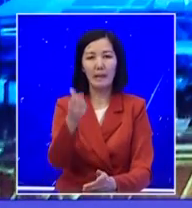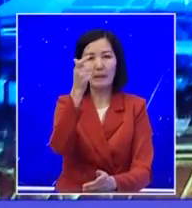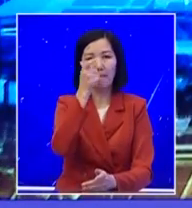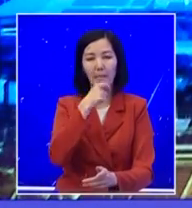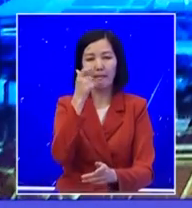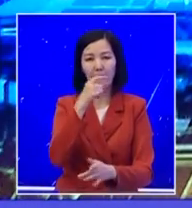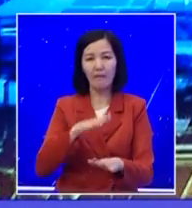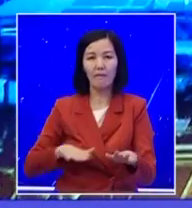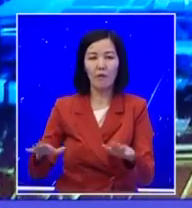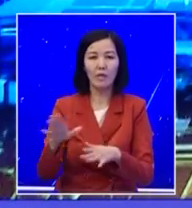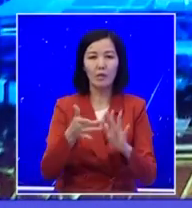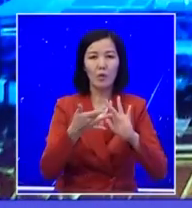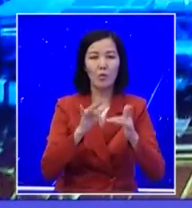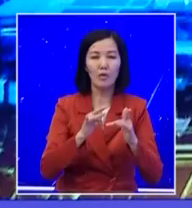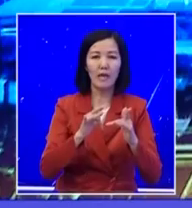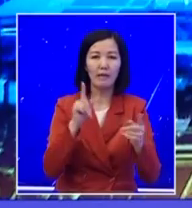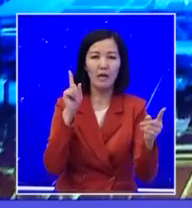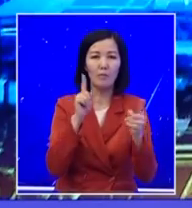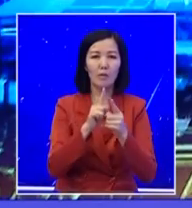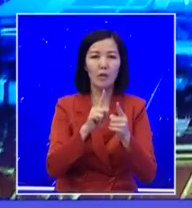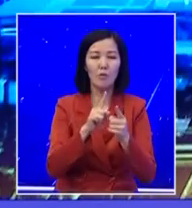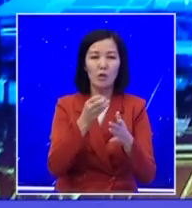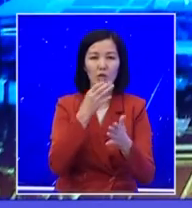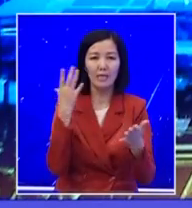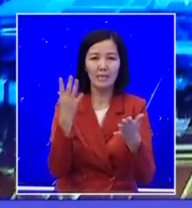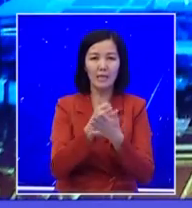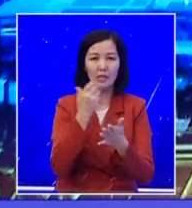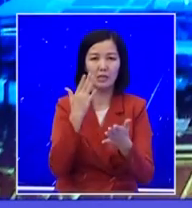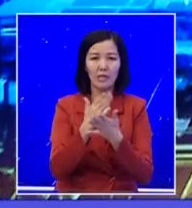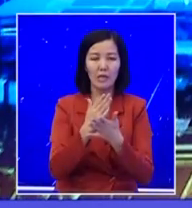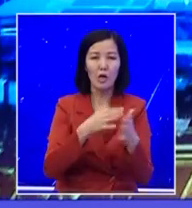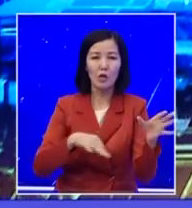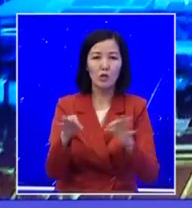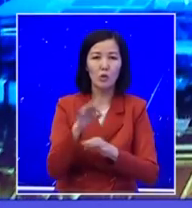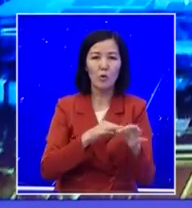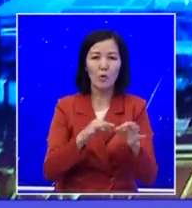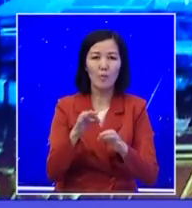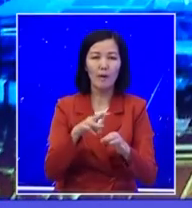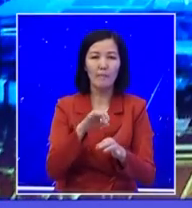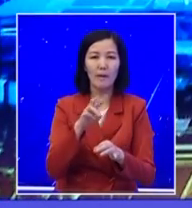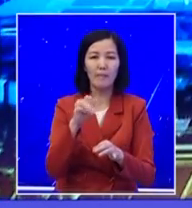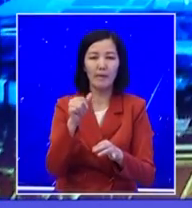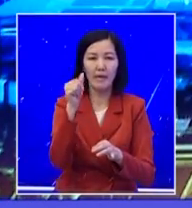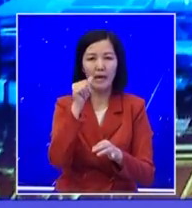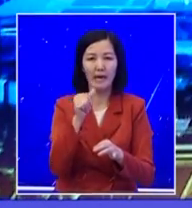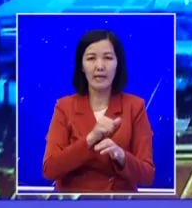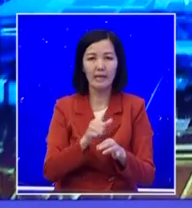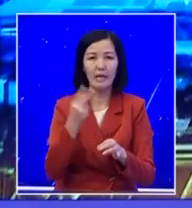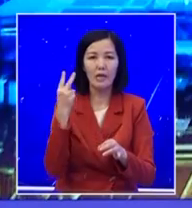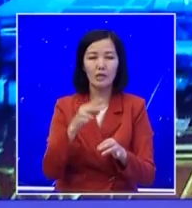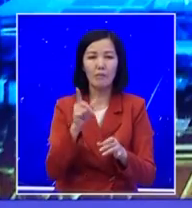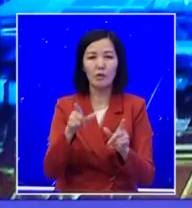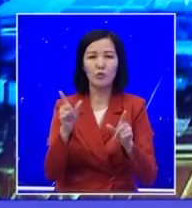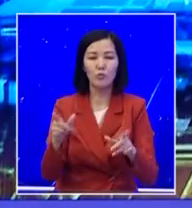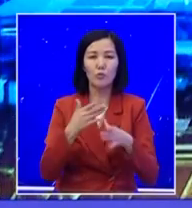Хабарымыз жалғастырамыз. Панфилов ауданында онлайн қабылдау оң нәтиже көрсетіп келеді. Жоба қолға алынған мамыр айы көлемінде